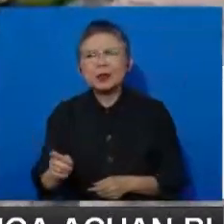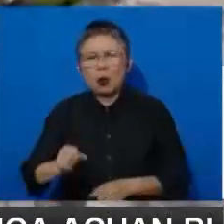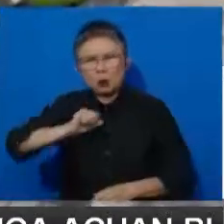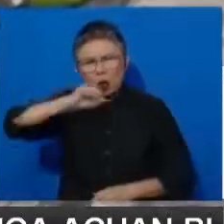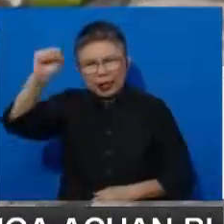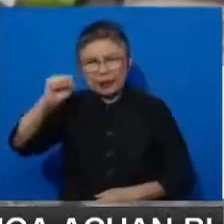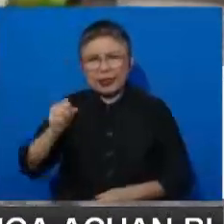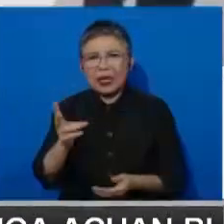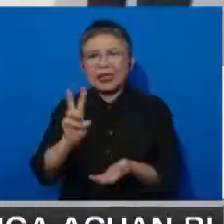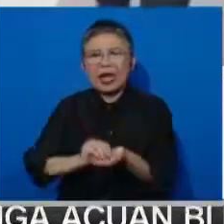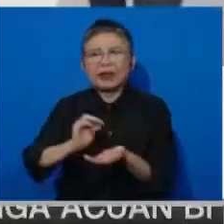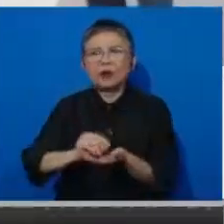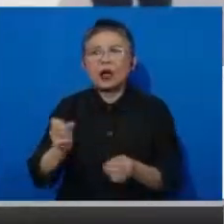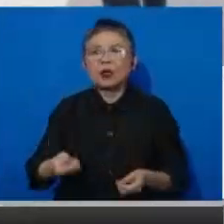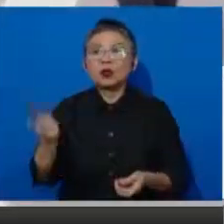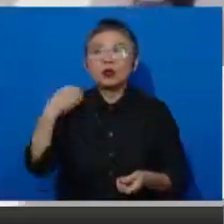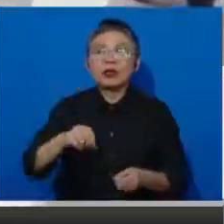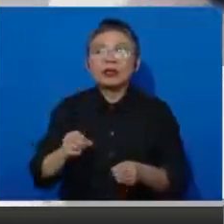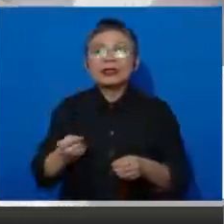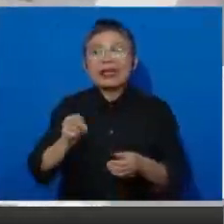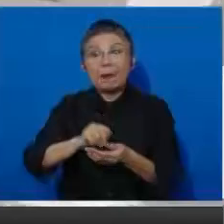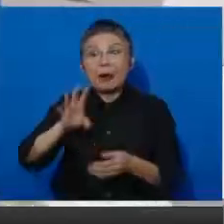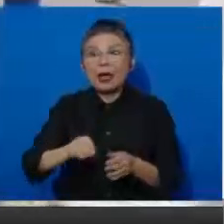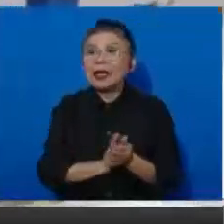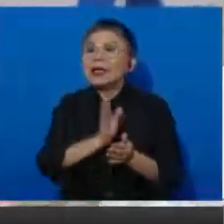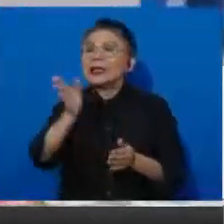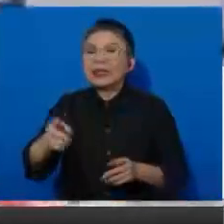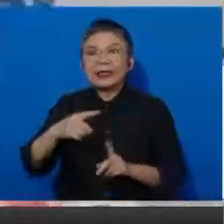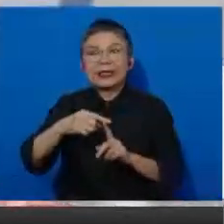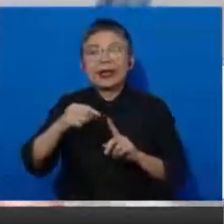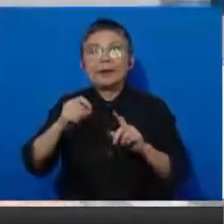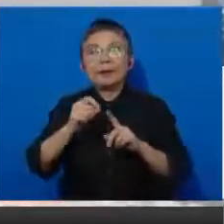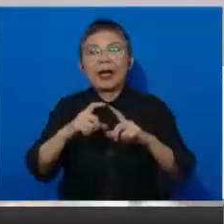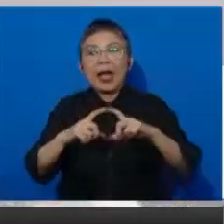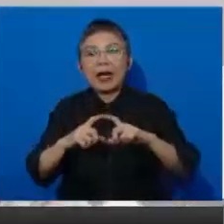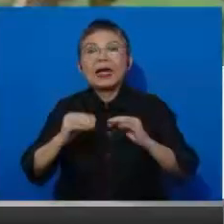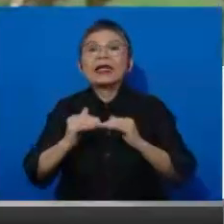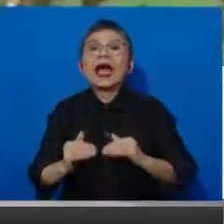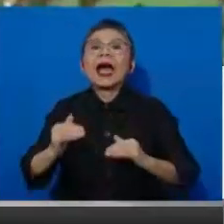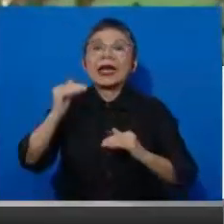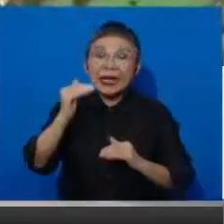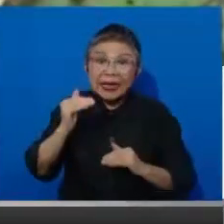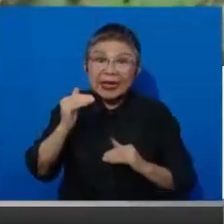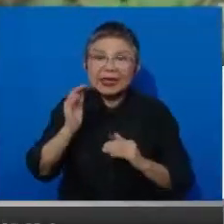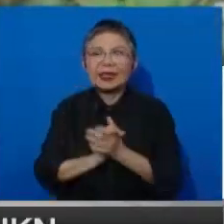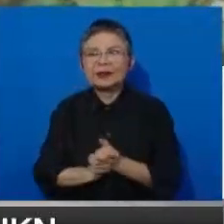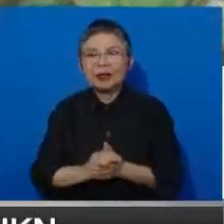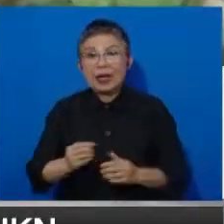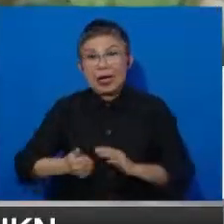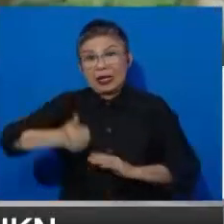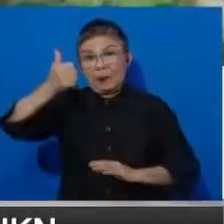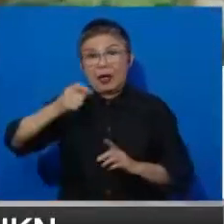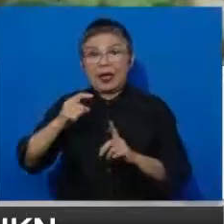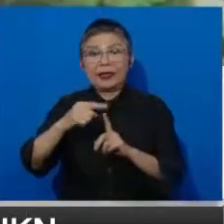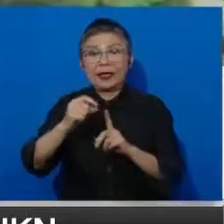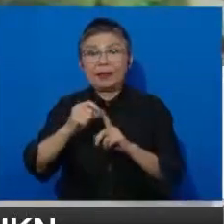memprotes tarif angkutan sampah ke TPA yang naik. Mereka pun meminta tarif diturunkan. Sementara Kepala TPA Griyo